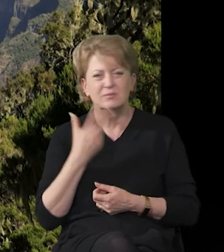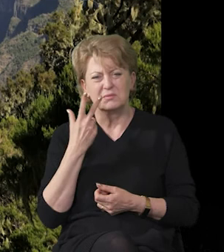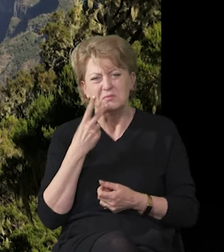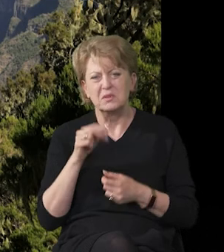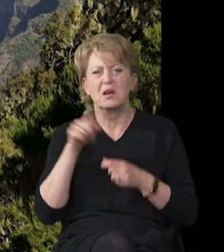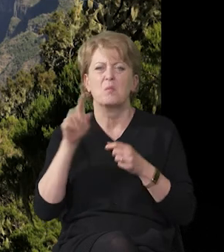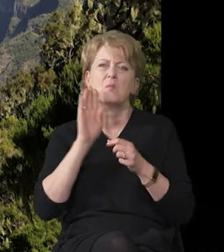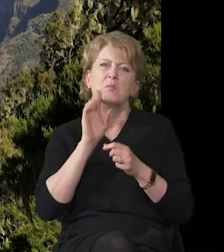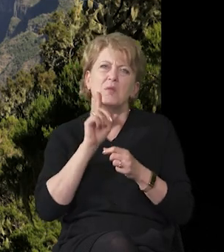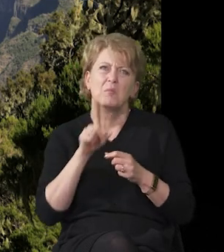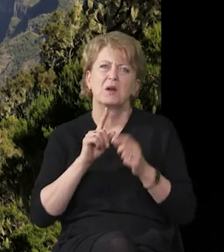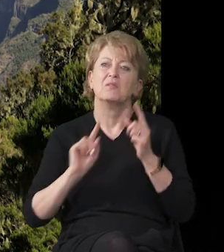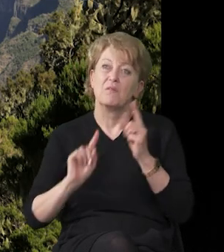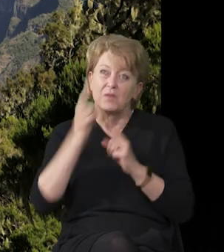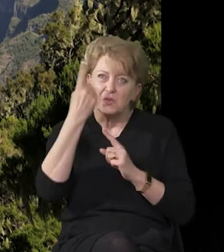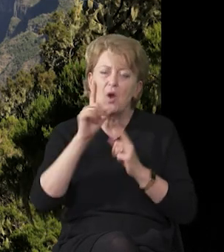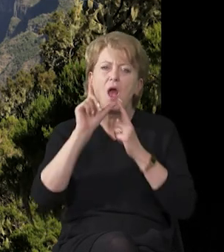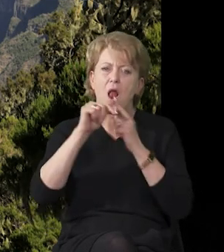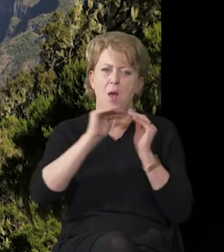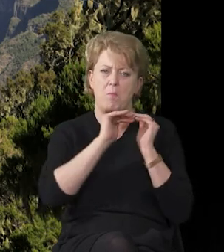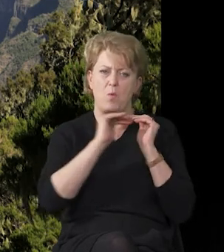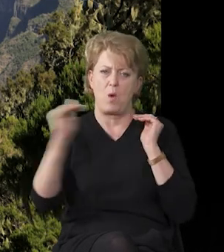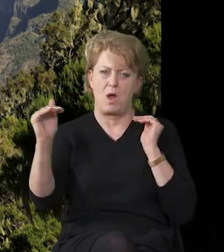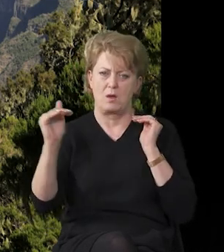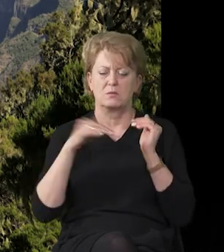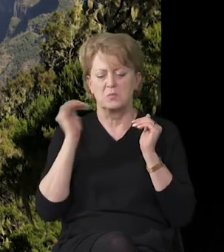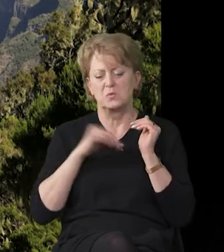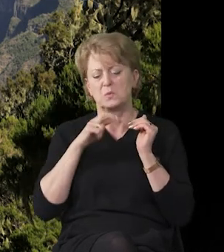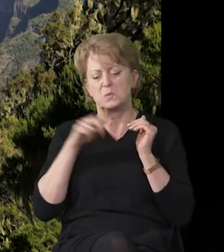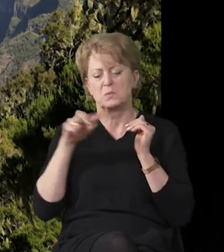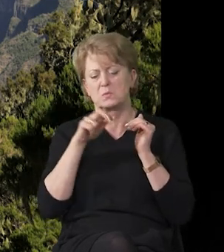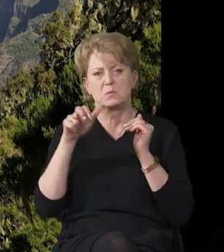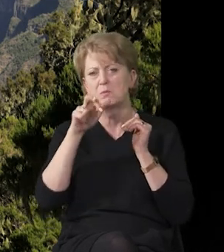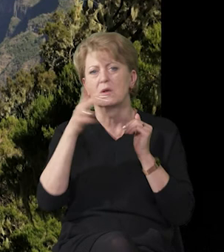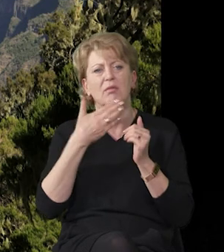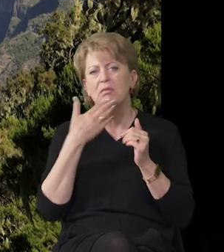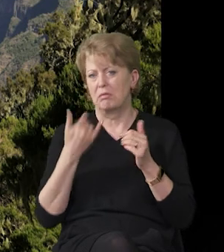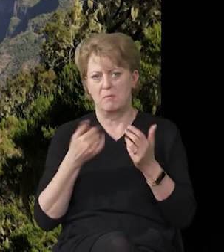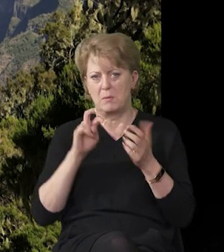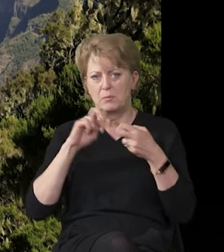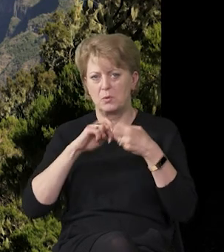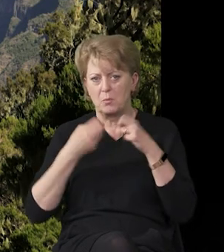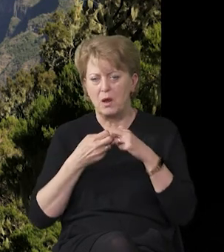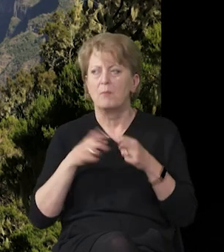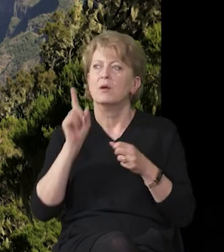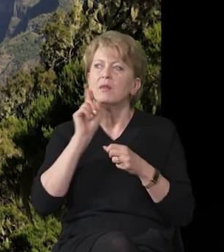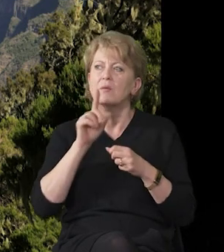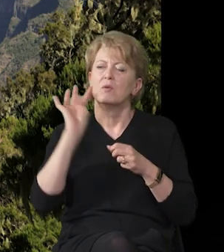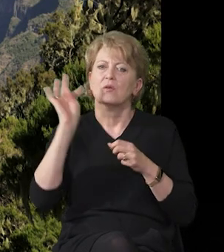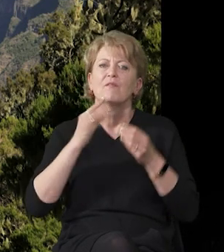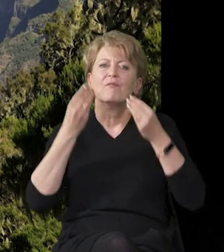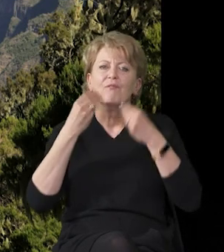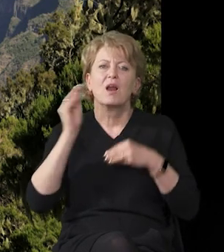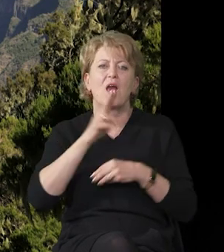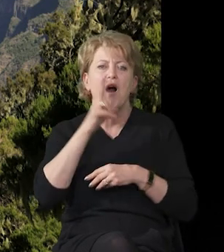płaskowyż, bardzo stary, który został wyniesiony i stanowi granicę wielkich rowów afrykańskich, właśnie tej północnej części.